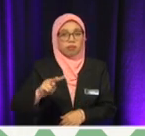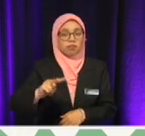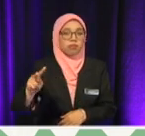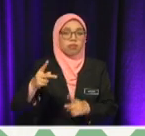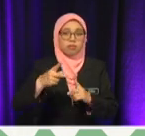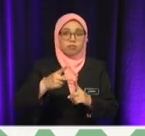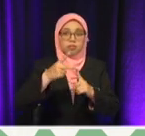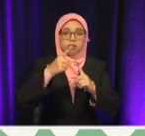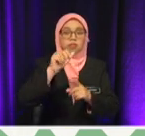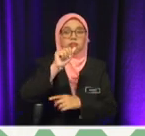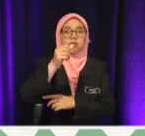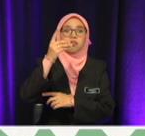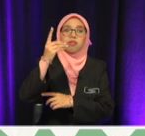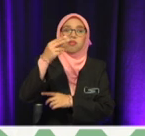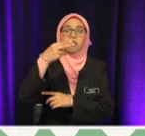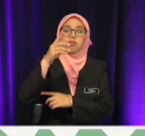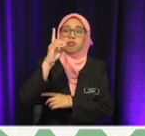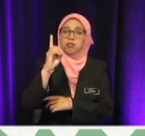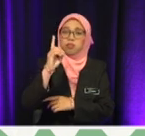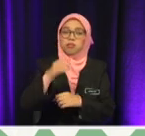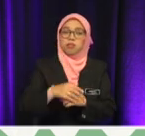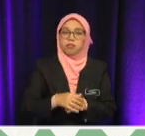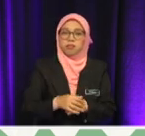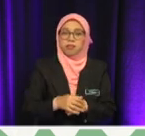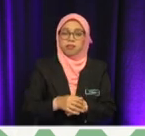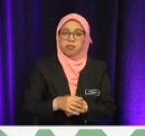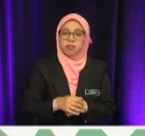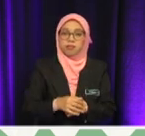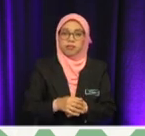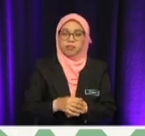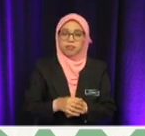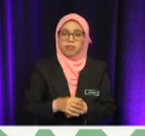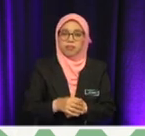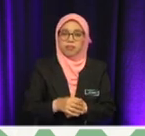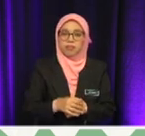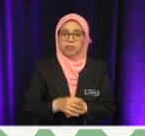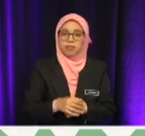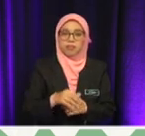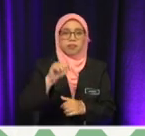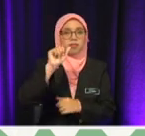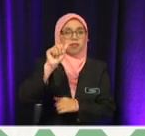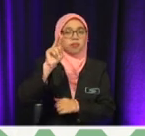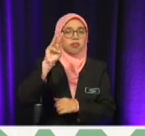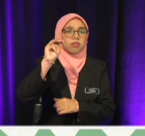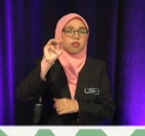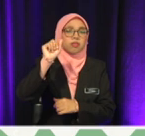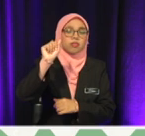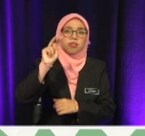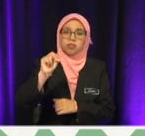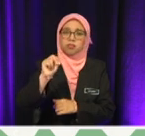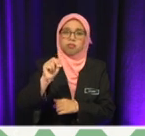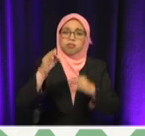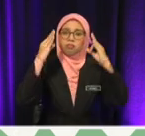kategori ADHD, Attention Deficit Hyperactivity Disorder. Arman ini sukar nak tumpukan perhatian.